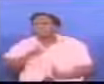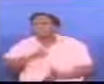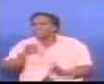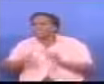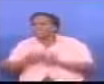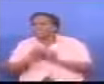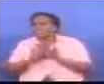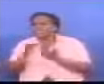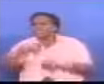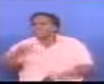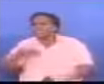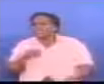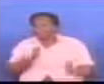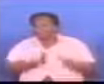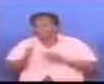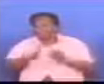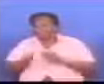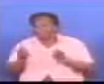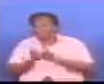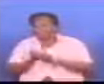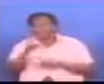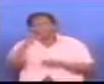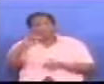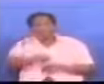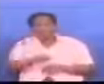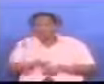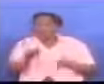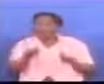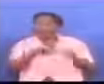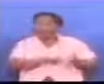huu mbaya utaua uchumi wa nchi yetu.